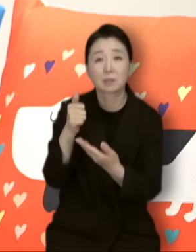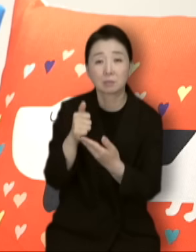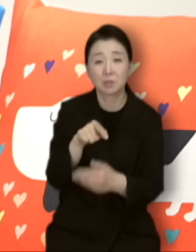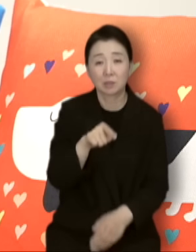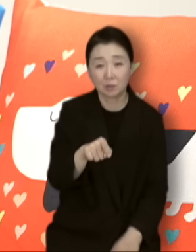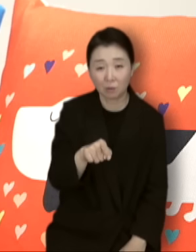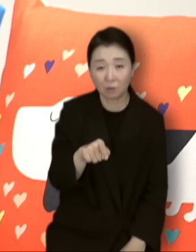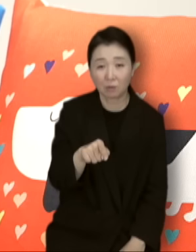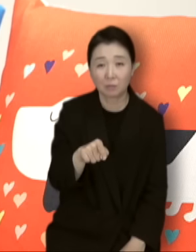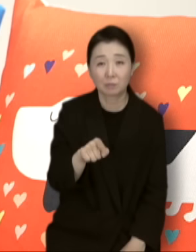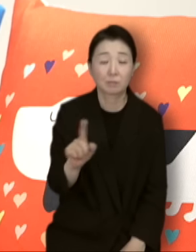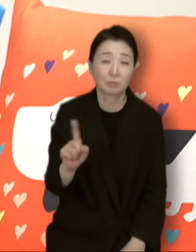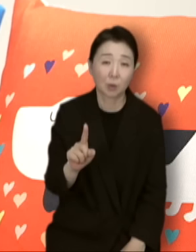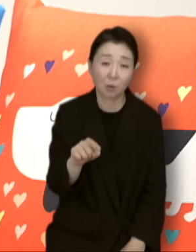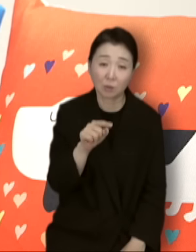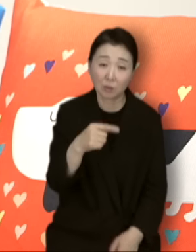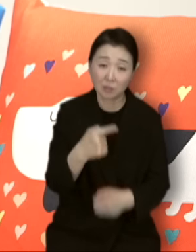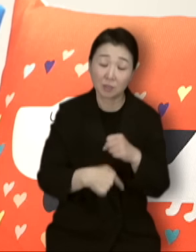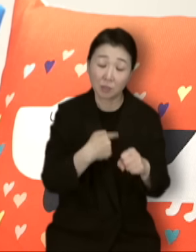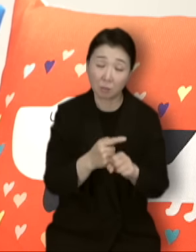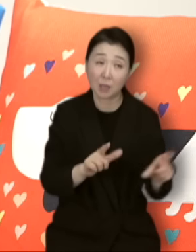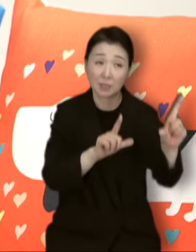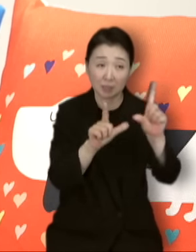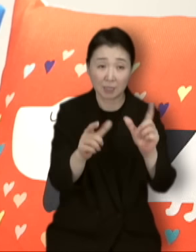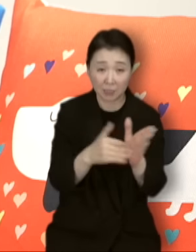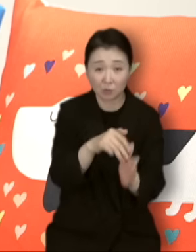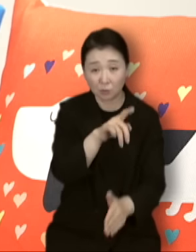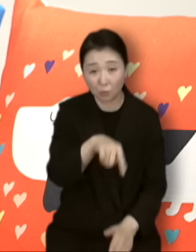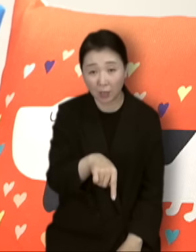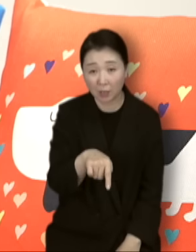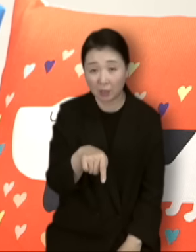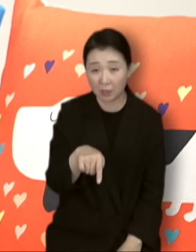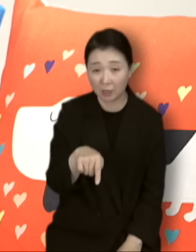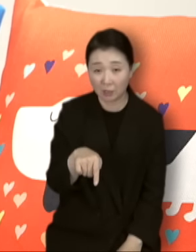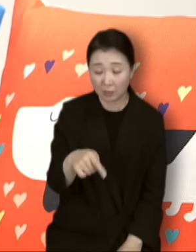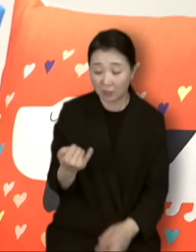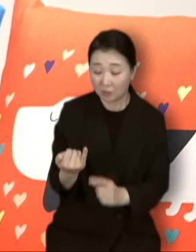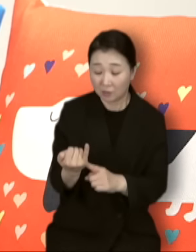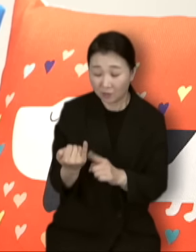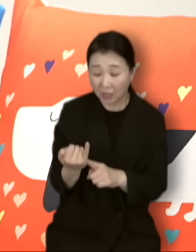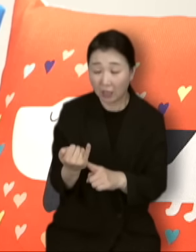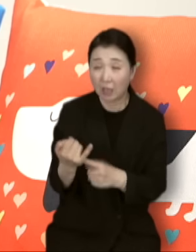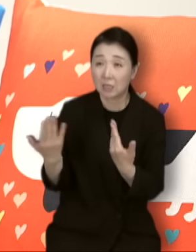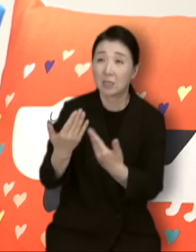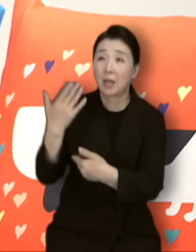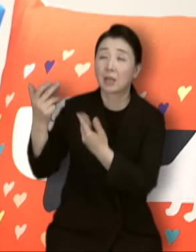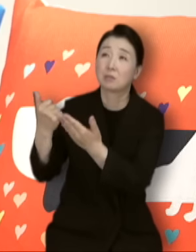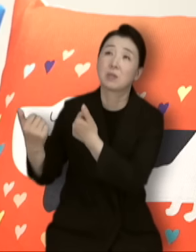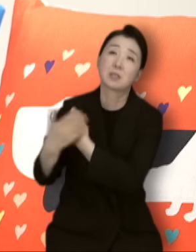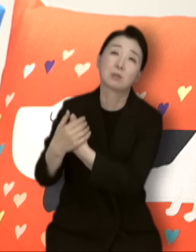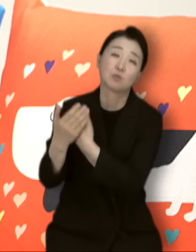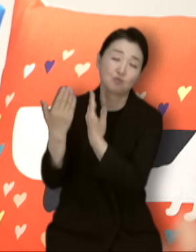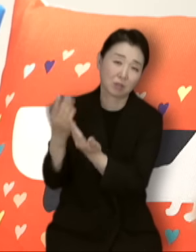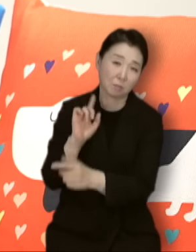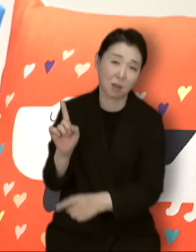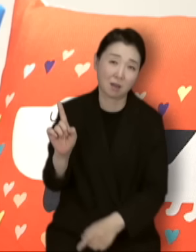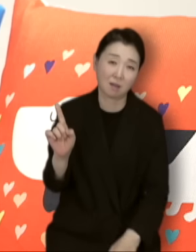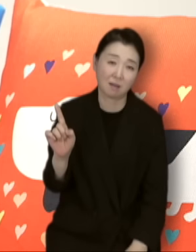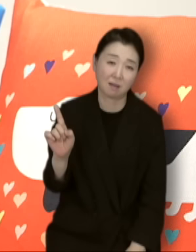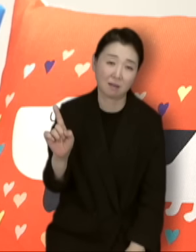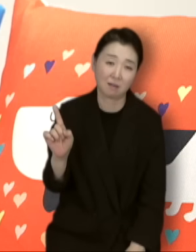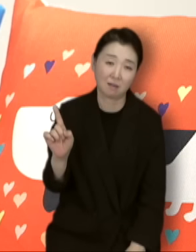했더니 하나님이 너 내가 거기서 1년 보내고 오면 내가 너의 일을 책임져 주시겠다고 했어요 어